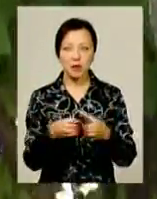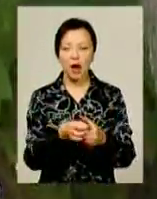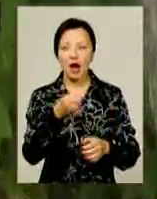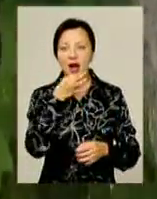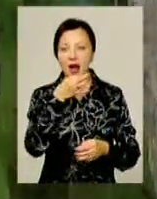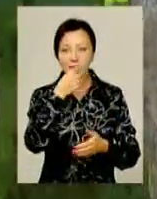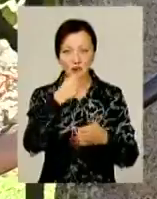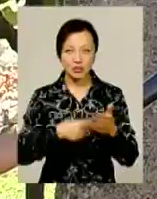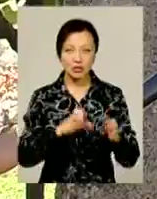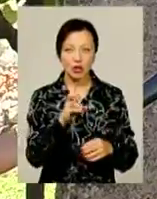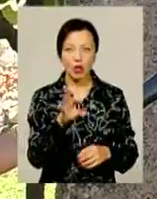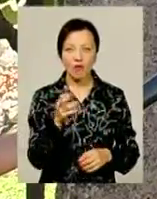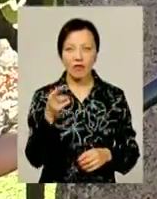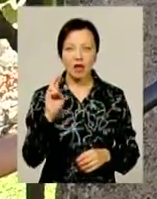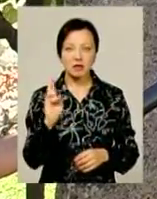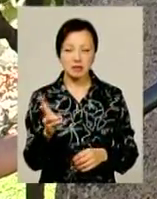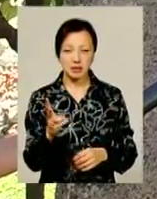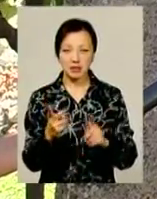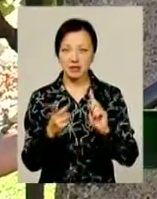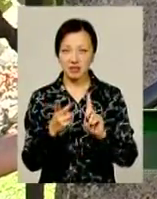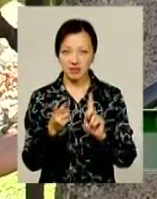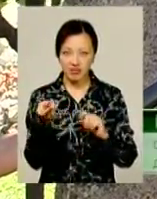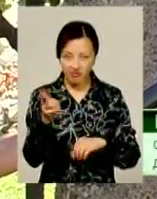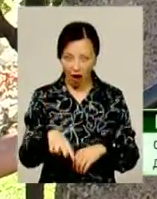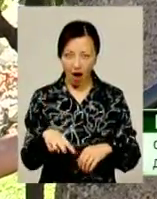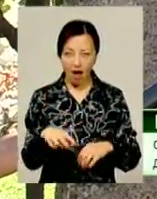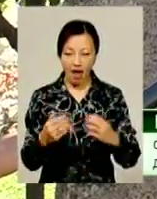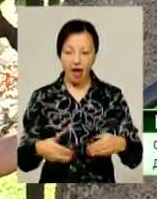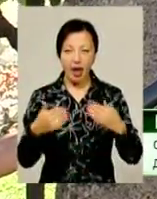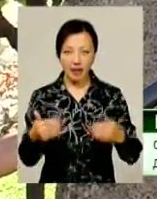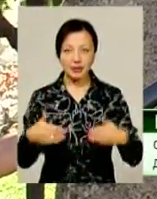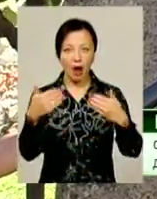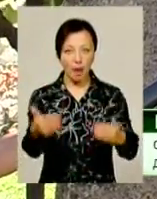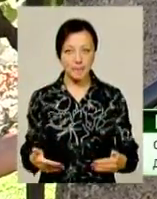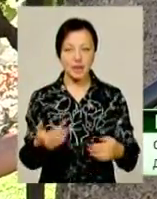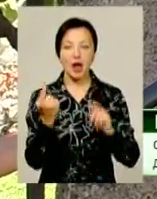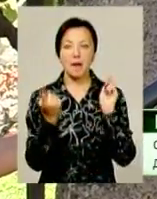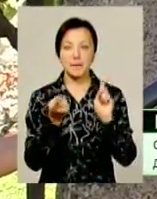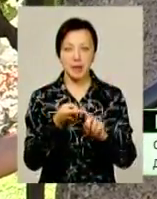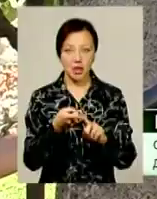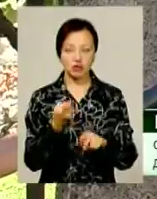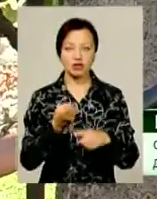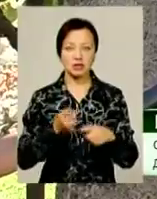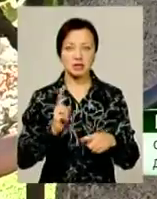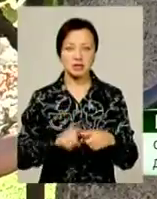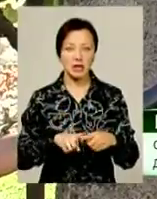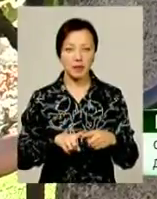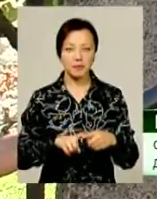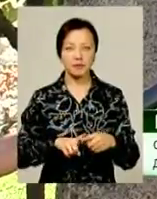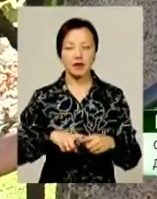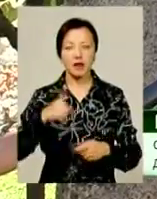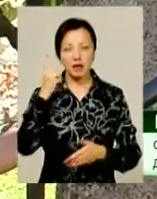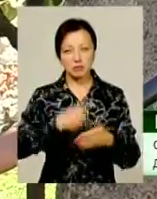ідолів на території України. Він пройшов два етапи в своєму розвитку. Перший – це язичницький, коли він використовується